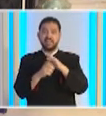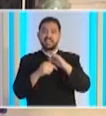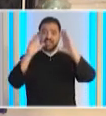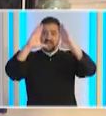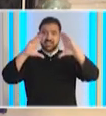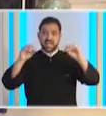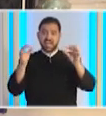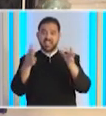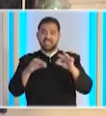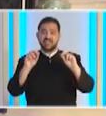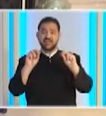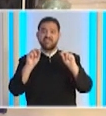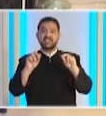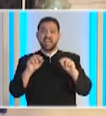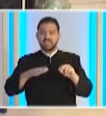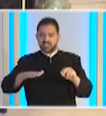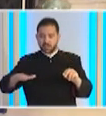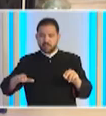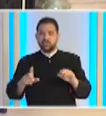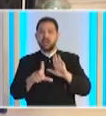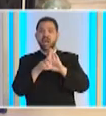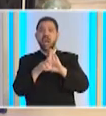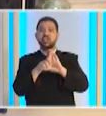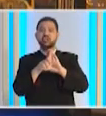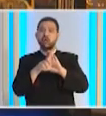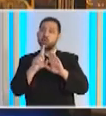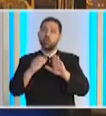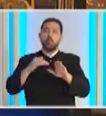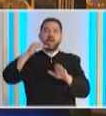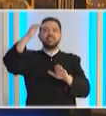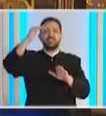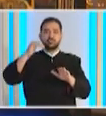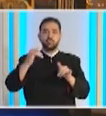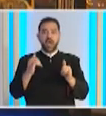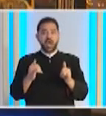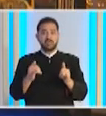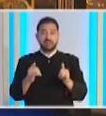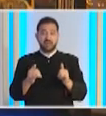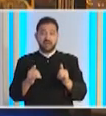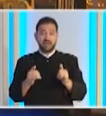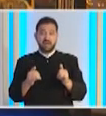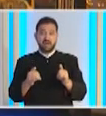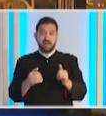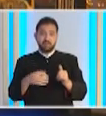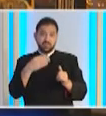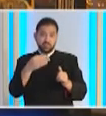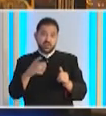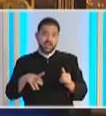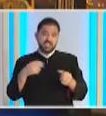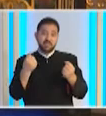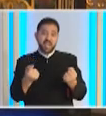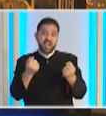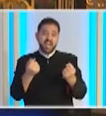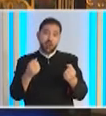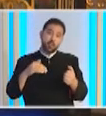să fie învățați de mici legile și nu mai târziu, ceea ce înseamnă că el presupune că mai târziu nu se poate. Ei